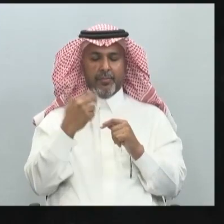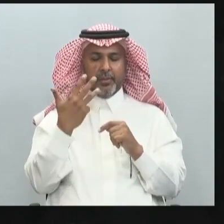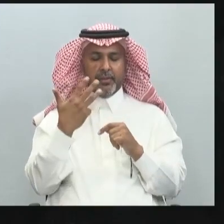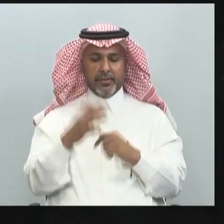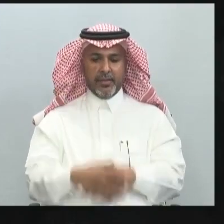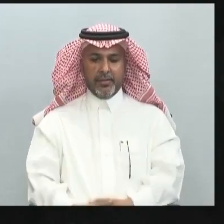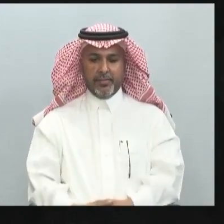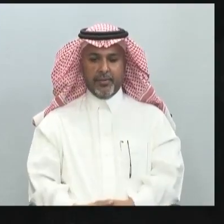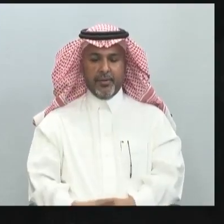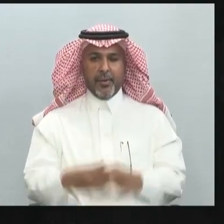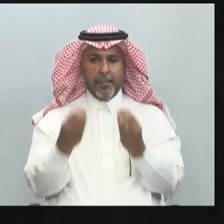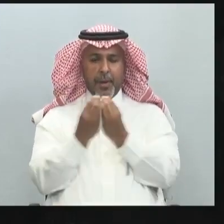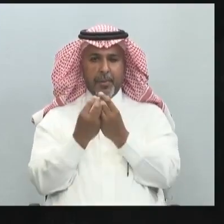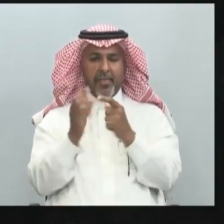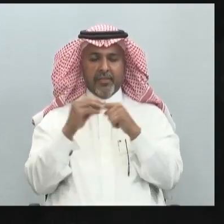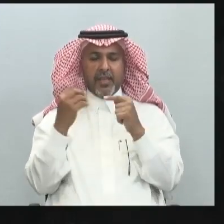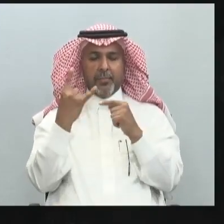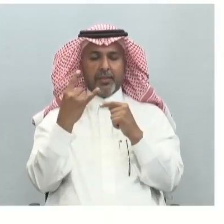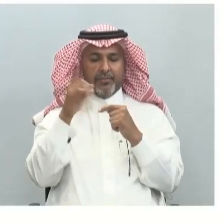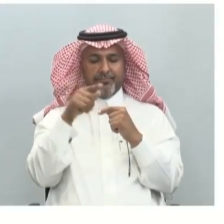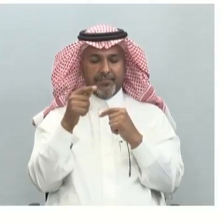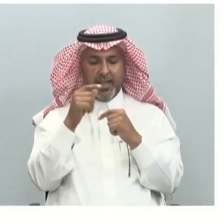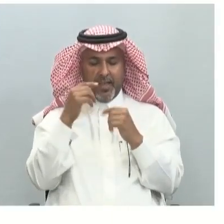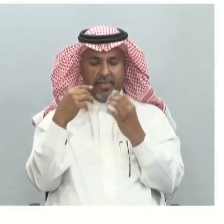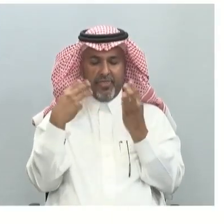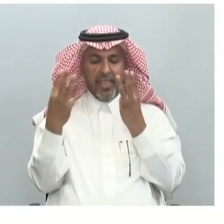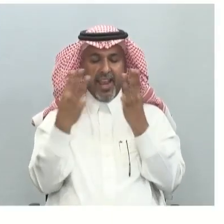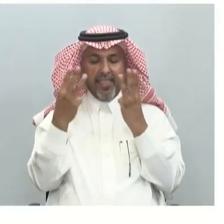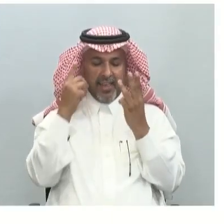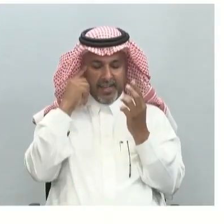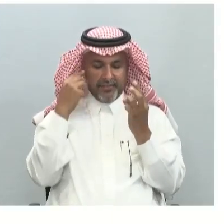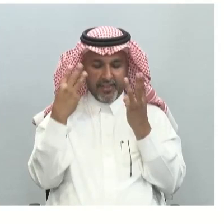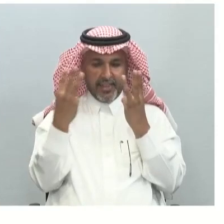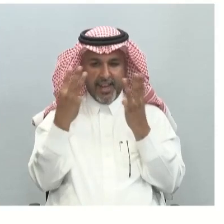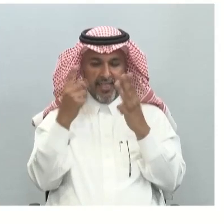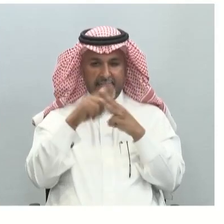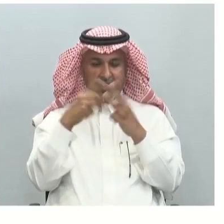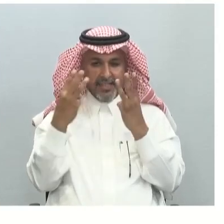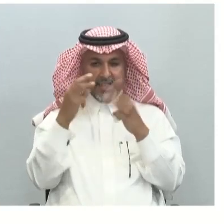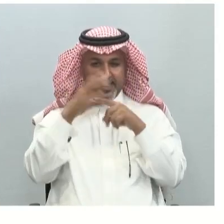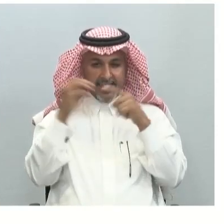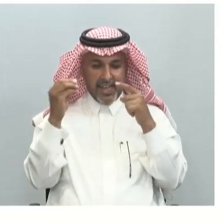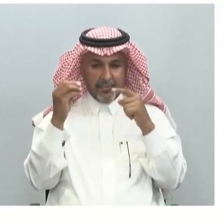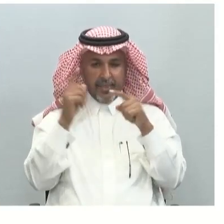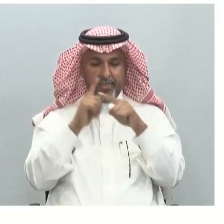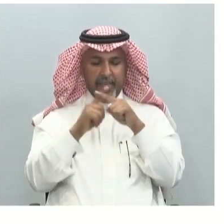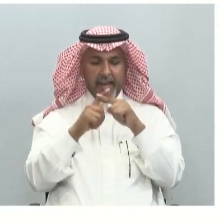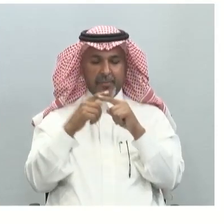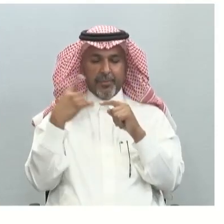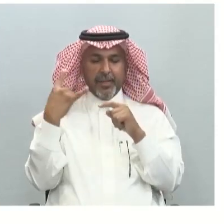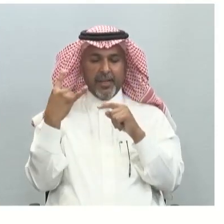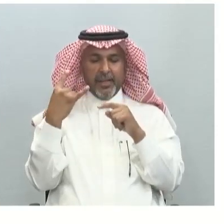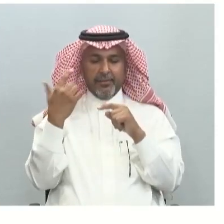تسعه موجب تسعه لكن مجموعهم سالب عشره طيب في اعداد ثانيه تطلع لي تسعه اللي هي سالب ثلاثه وسالب ثلاثه ومجموعهم